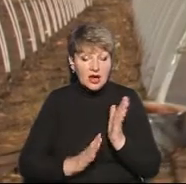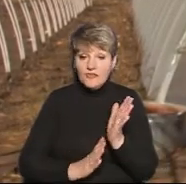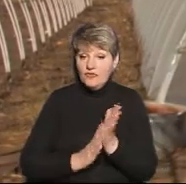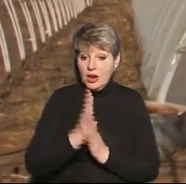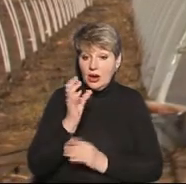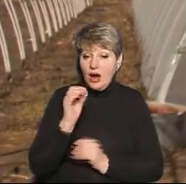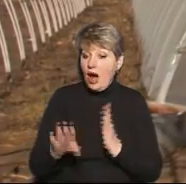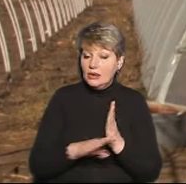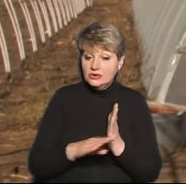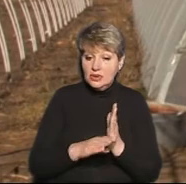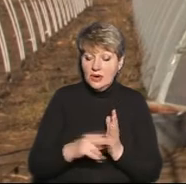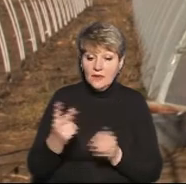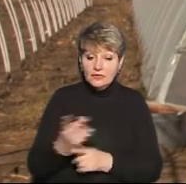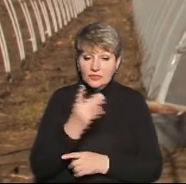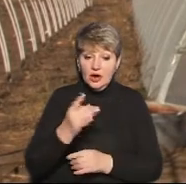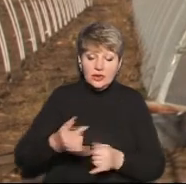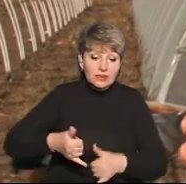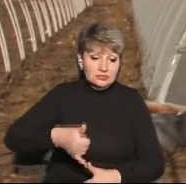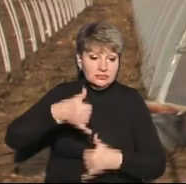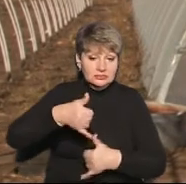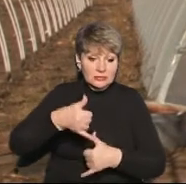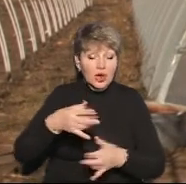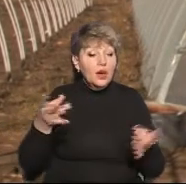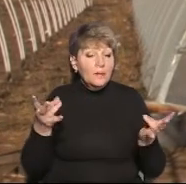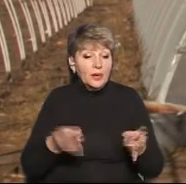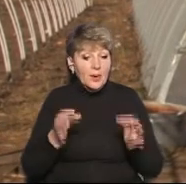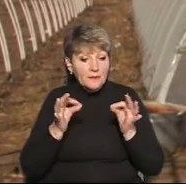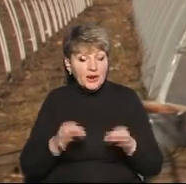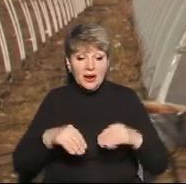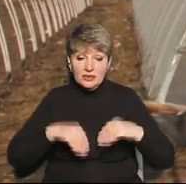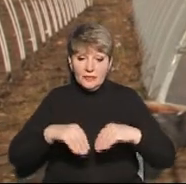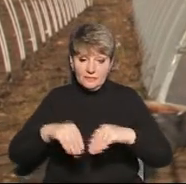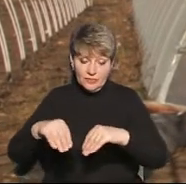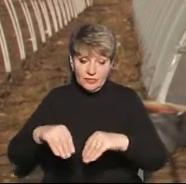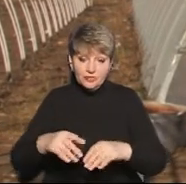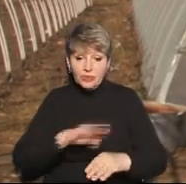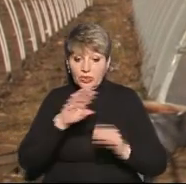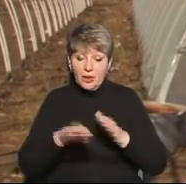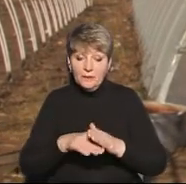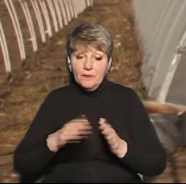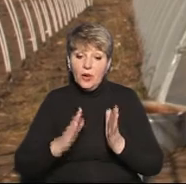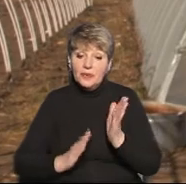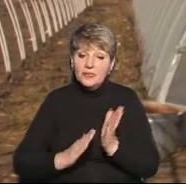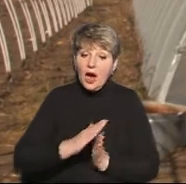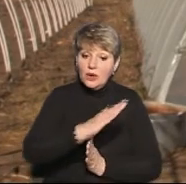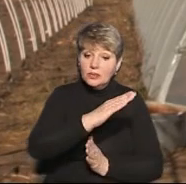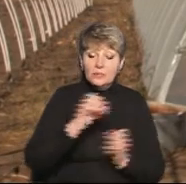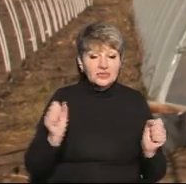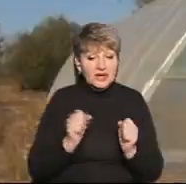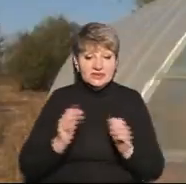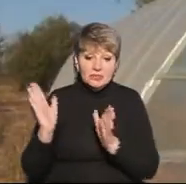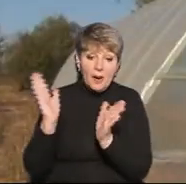виростає як дерево, вдвічі вище мене на зріст. Його потрібно правильно саджати. Саджати під нахилом, на зиму